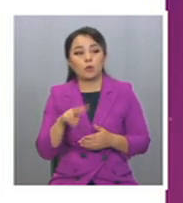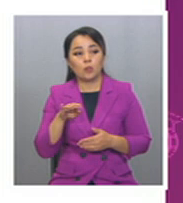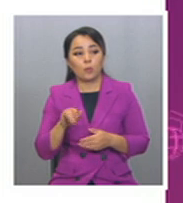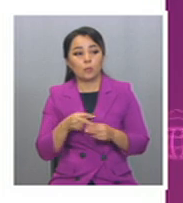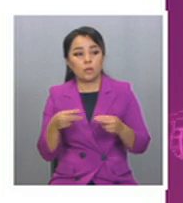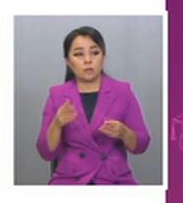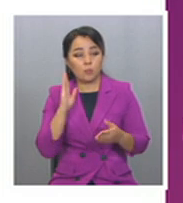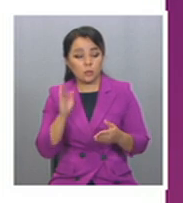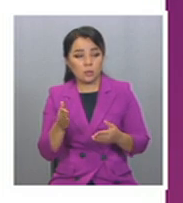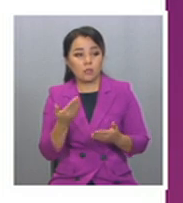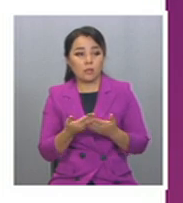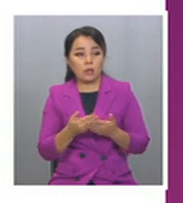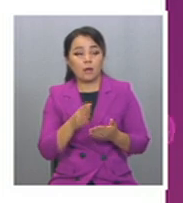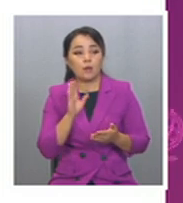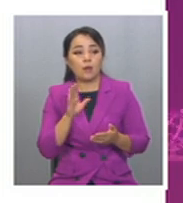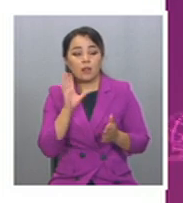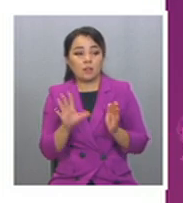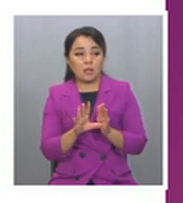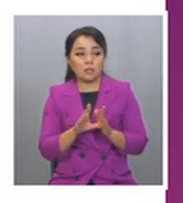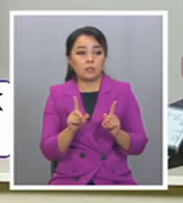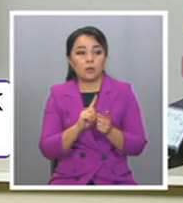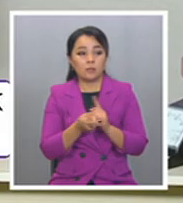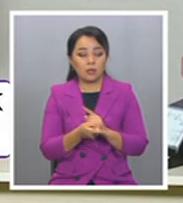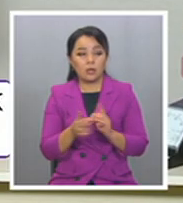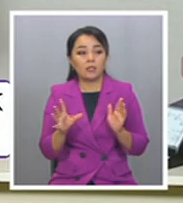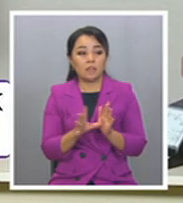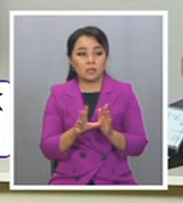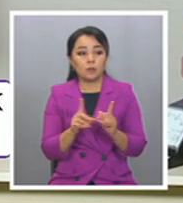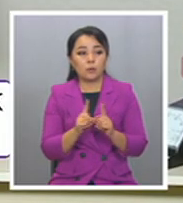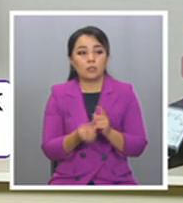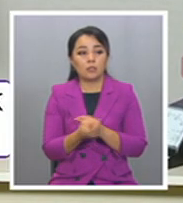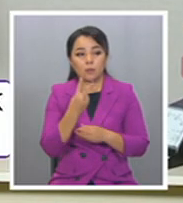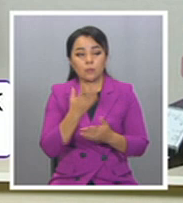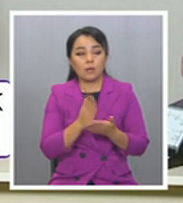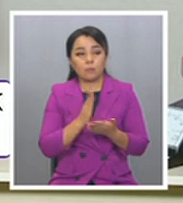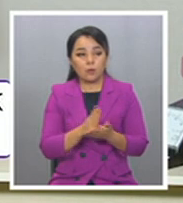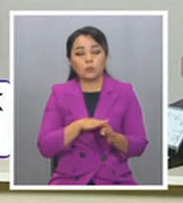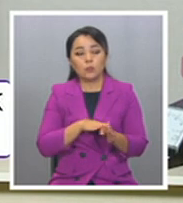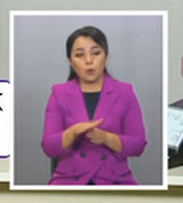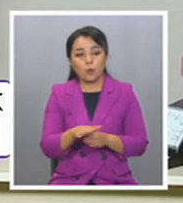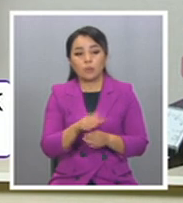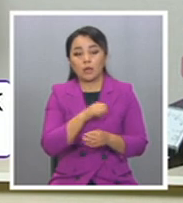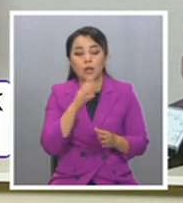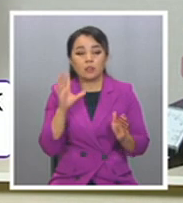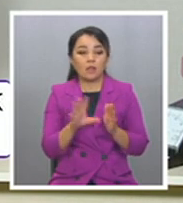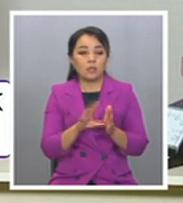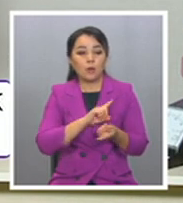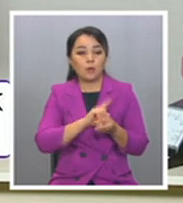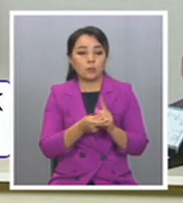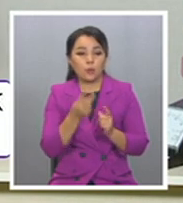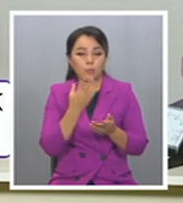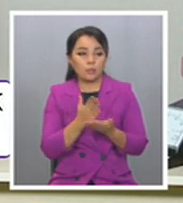Ал электромагниттік тербелістерде зарядтан 2 рет туындалатын болсақ, ол тоқ күшінің өзгеру жылдамдығына тең болады,